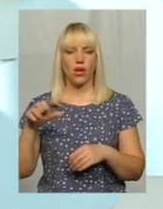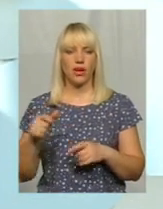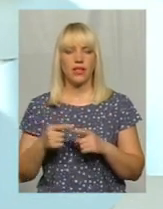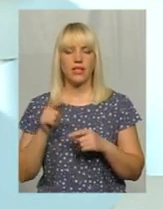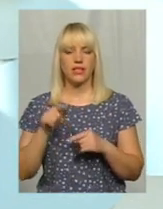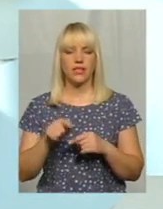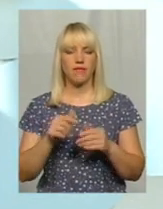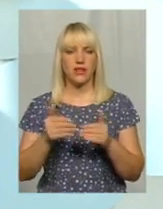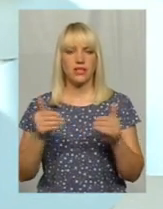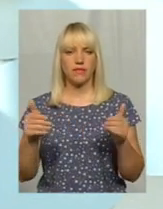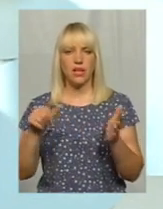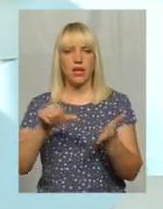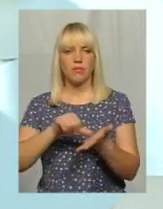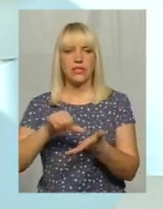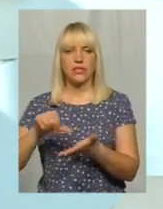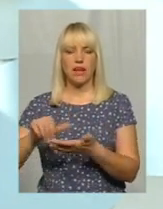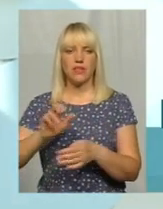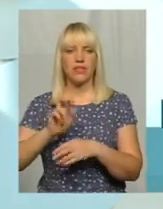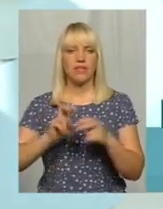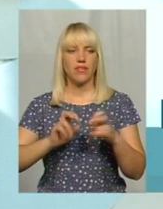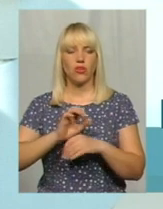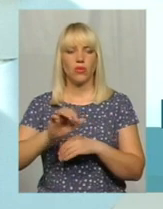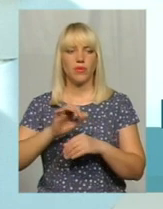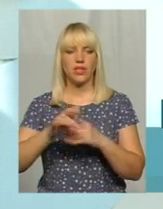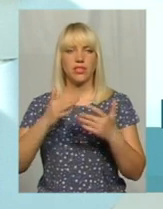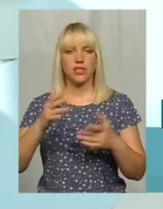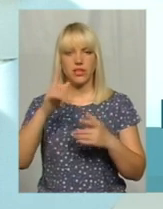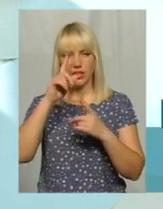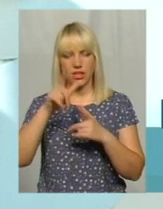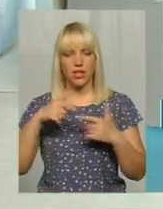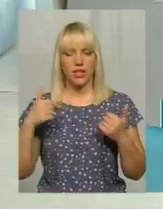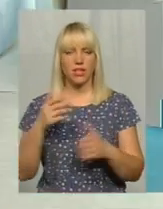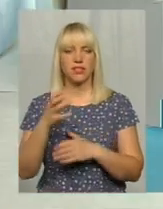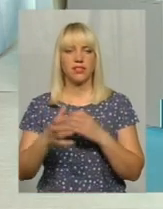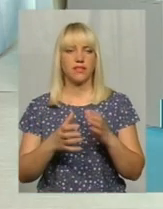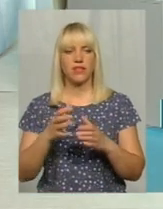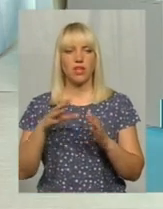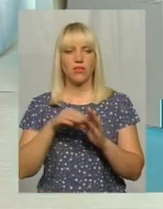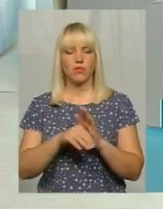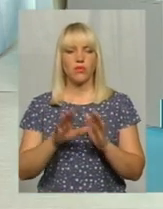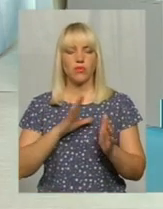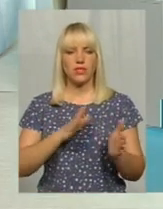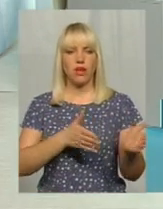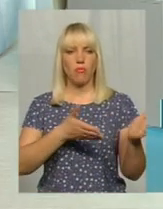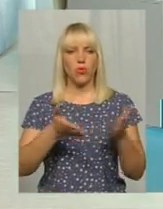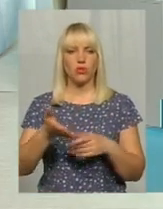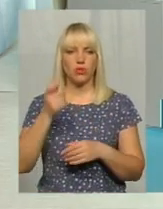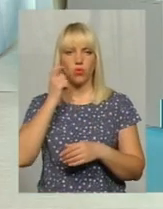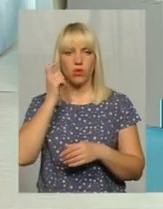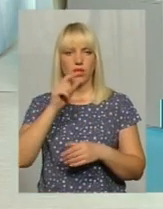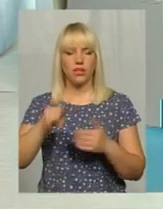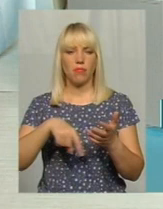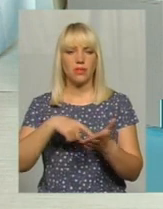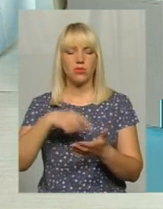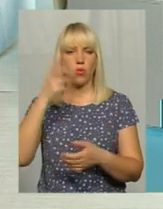цій виставці представлені виробники із різних країн світу, і в тому числі була запрошена і Україна, і місто